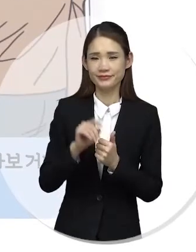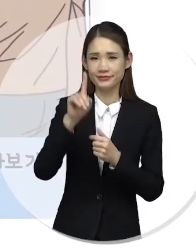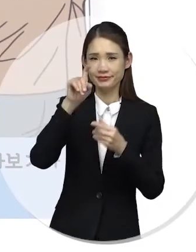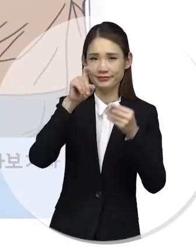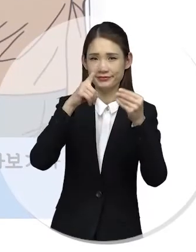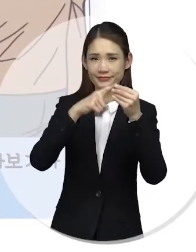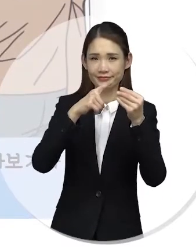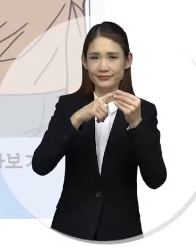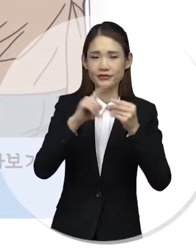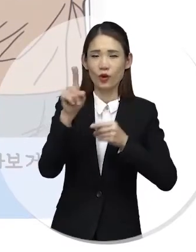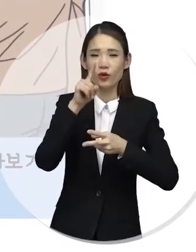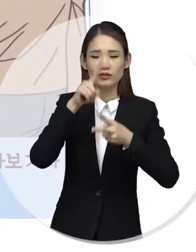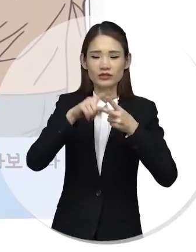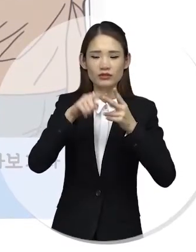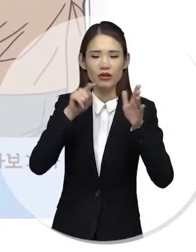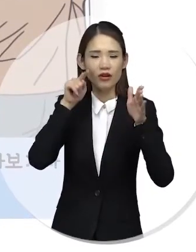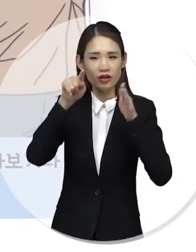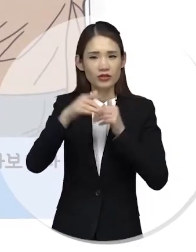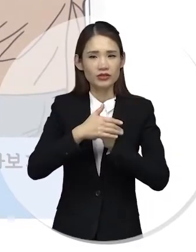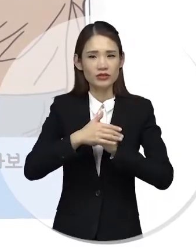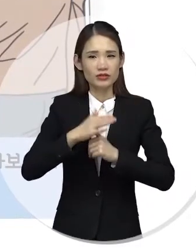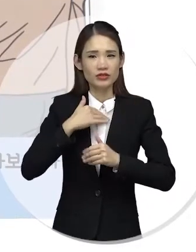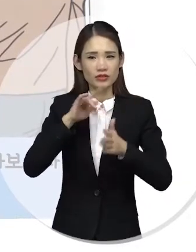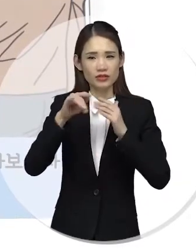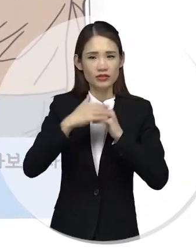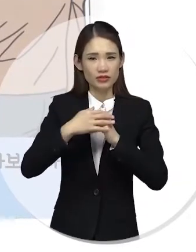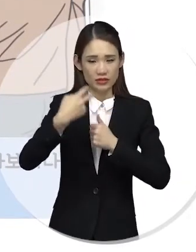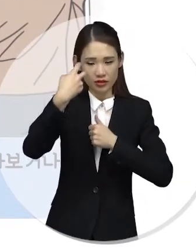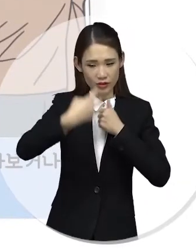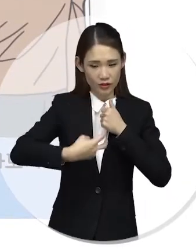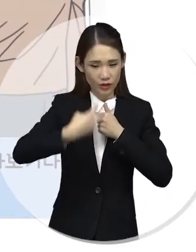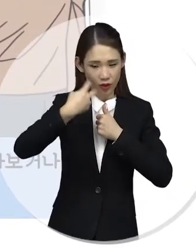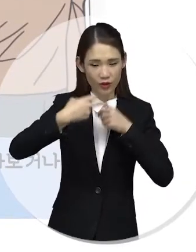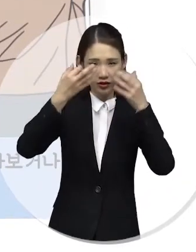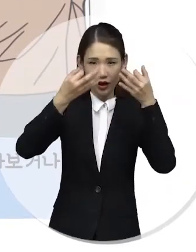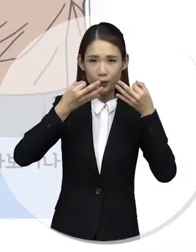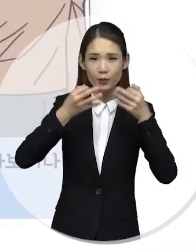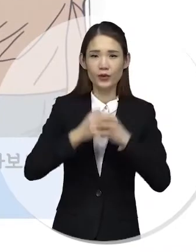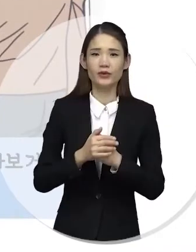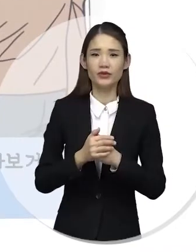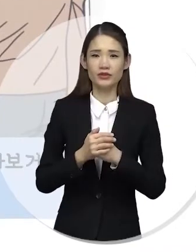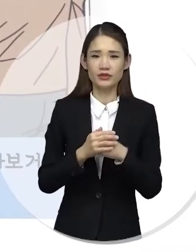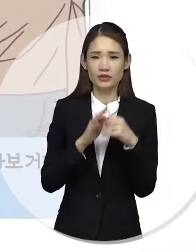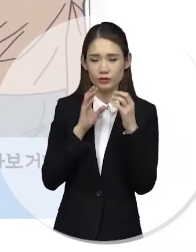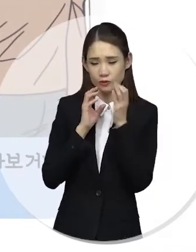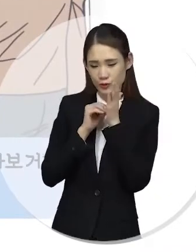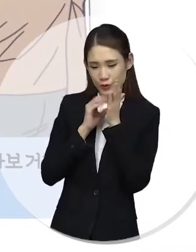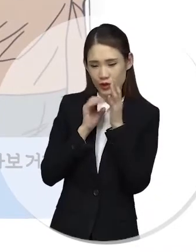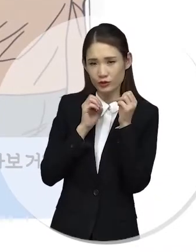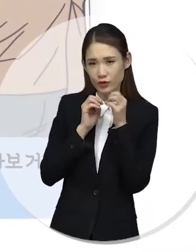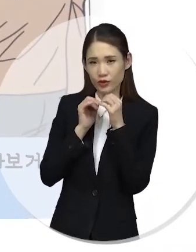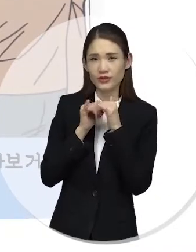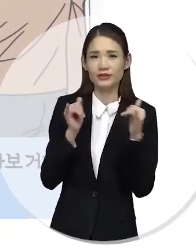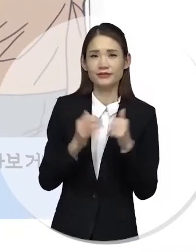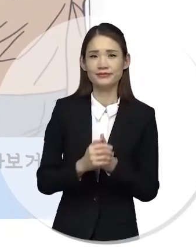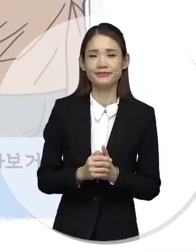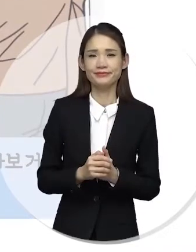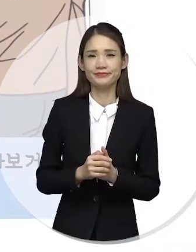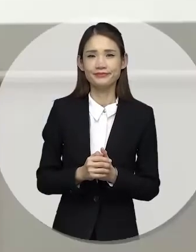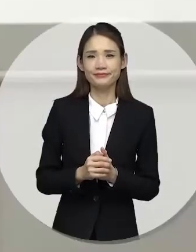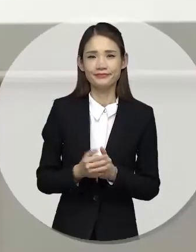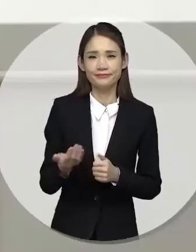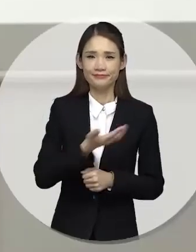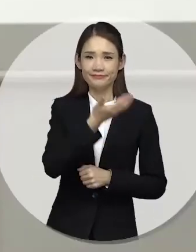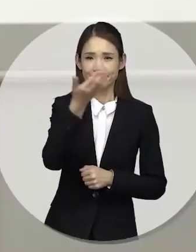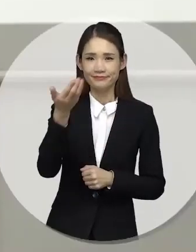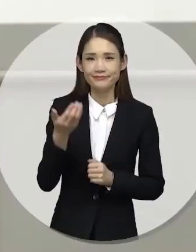그리고 11번째, 어디든 가든 내가 어딜 가든 나를 뚫어져라 쳐다보고 나를 보고 수근거리는 사람들.